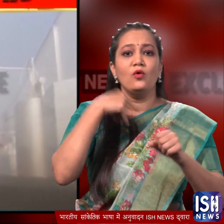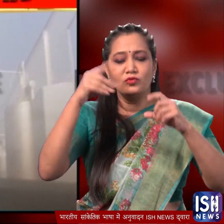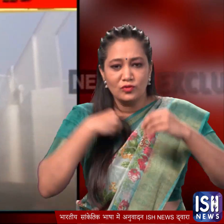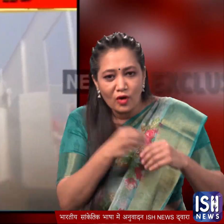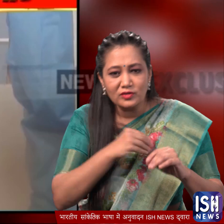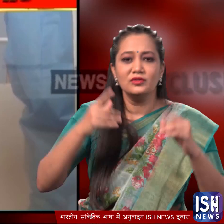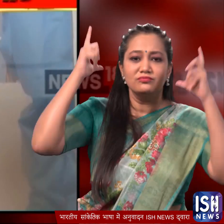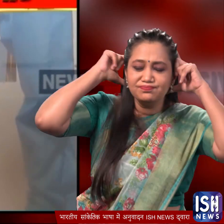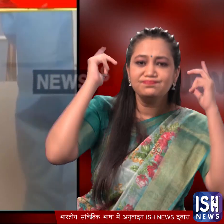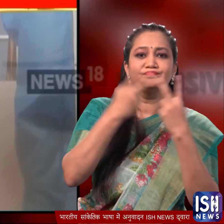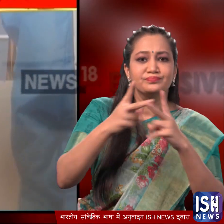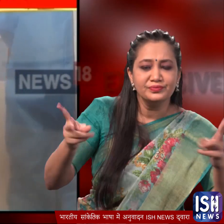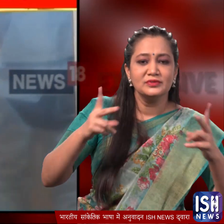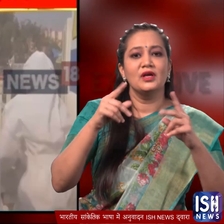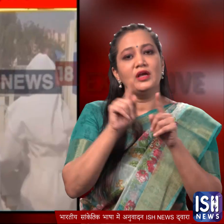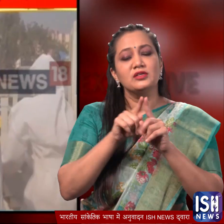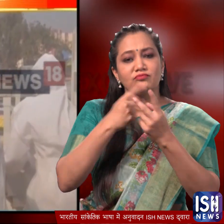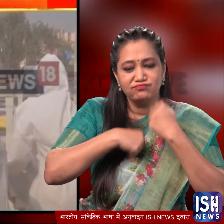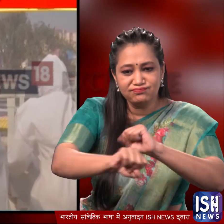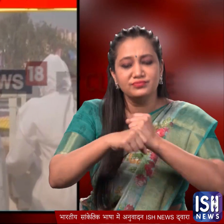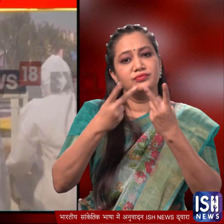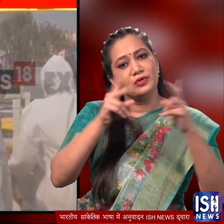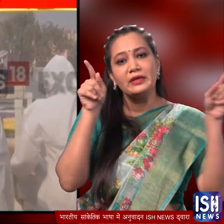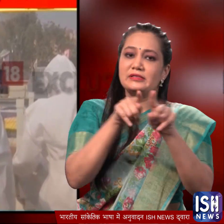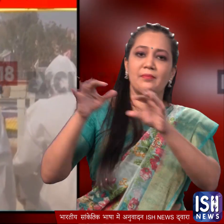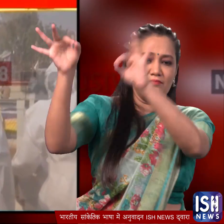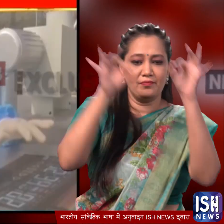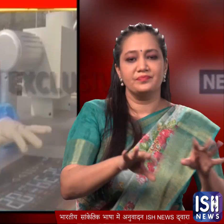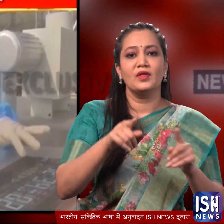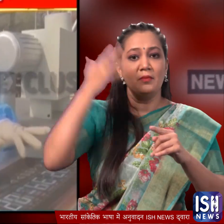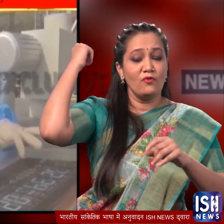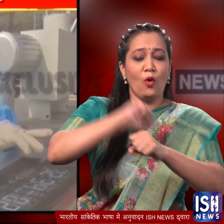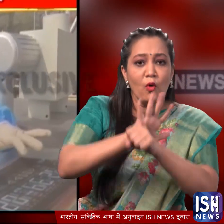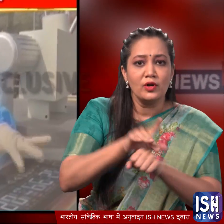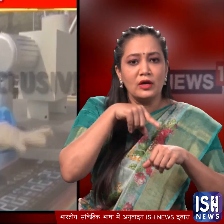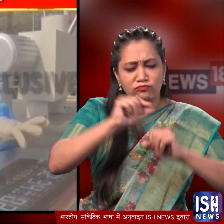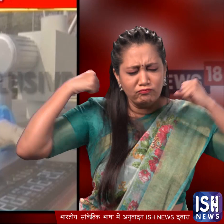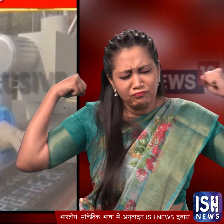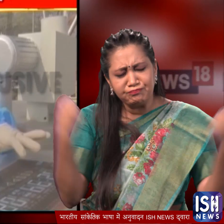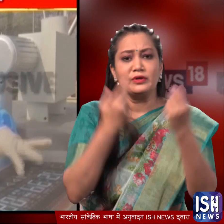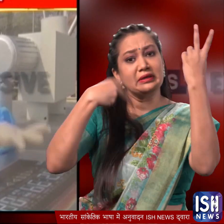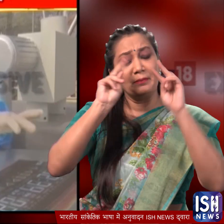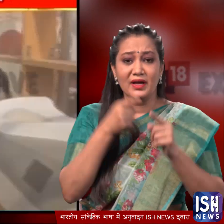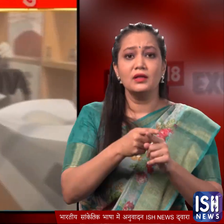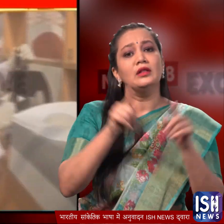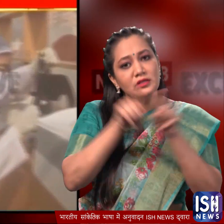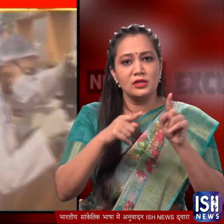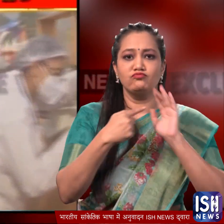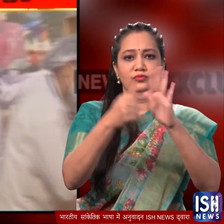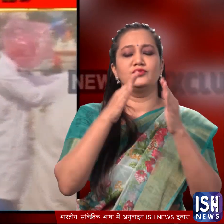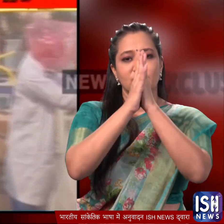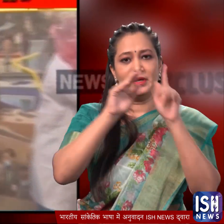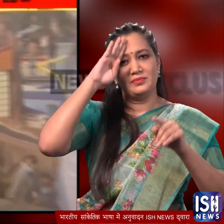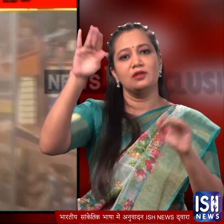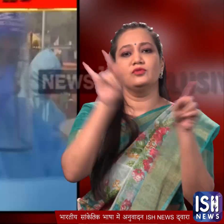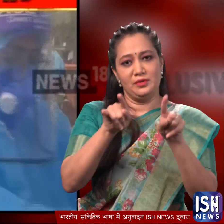हिस्सा बनेगी। इस झांकी में कई कलाकारों को कोरोना योद्धाओं के रूप में दिखाया जाएगा। साथ ही कोरोना संकट में उनके योगदान को बताने की कोशिश भी राजपथ से की